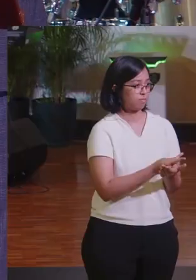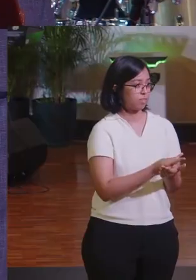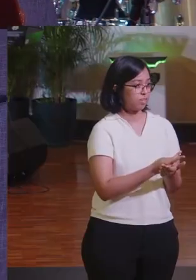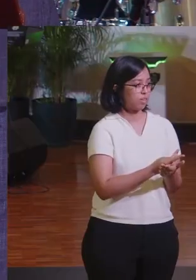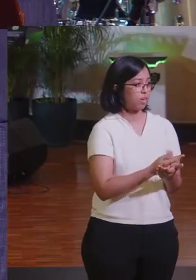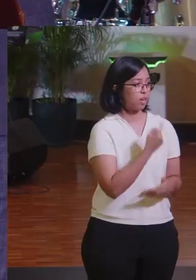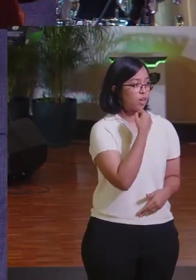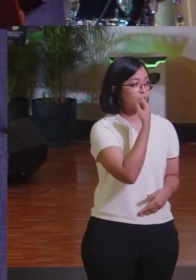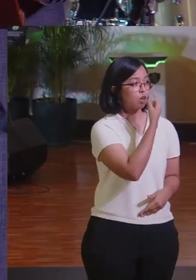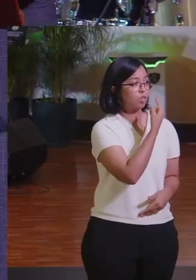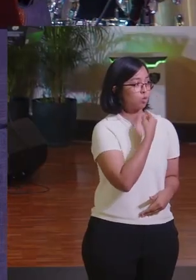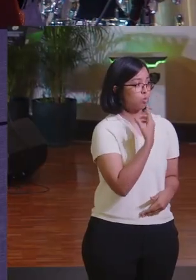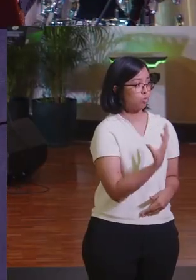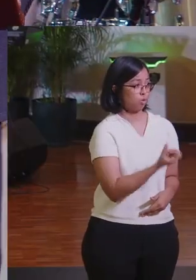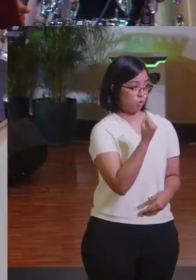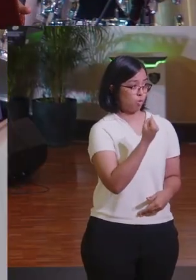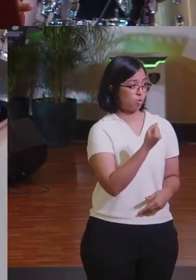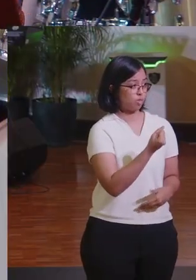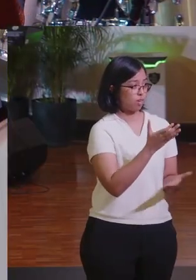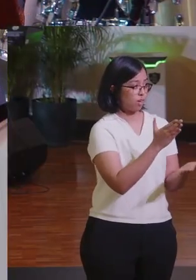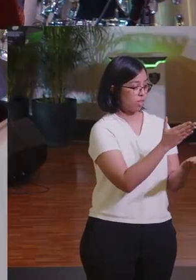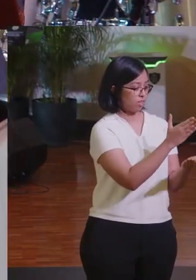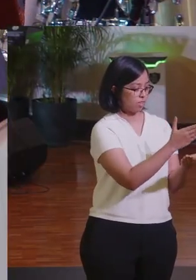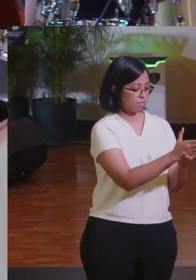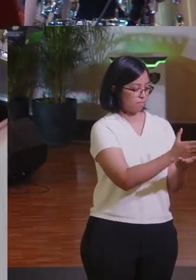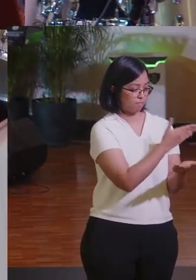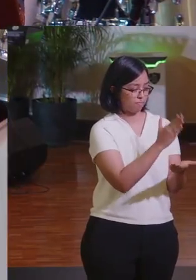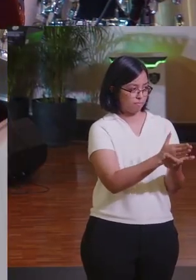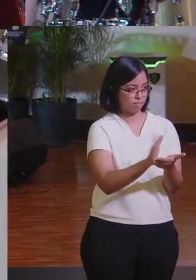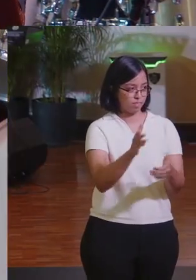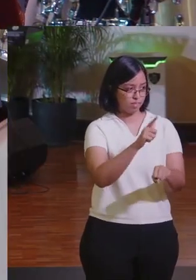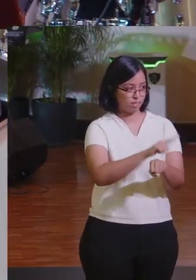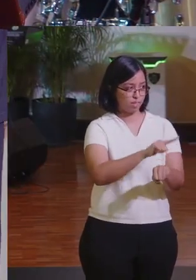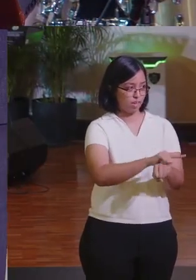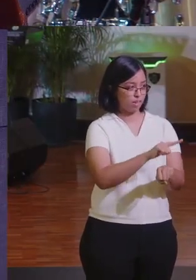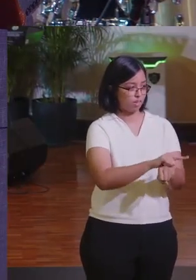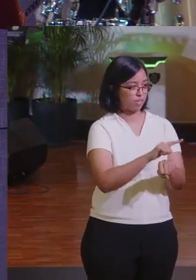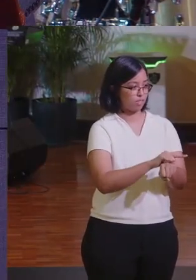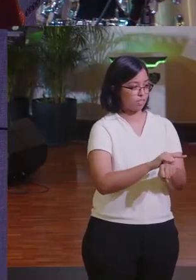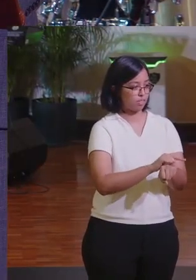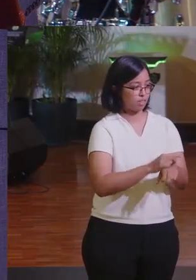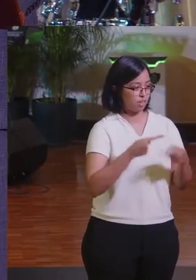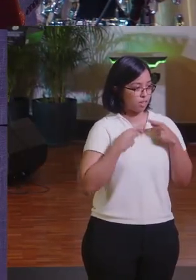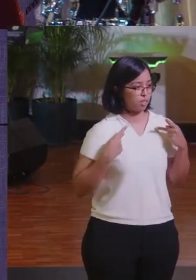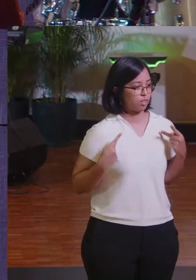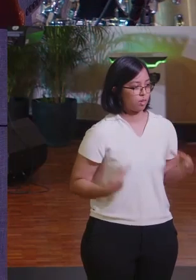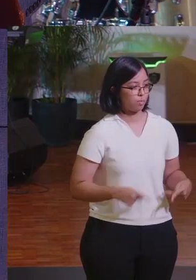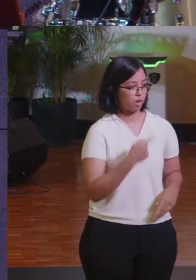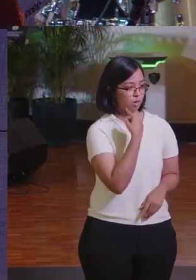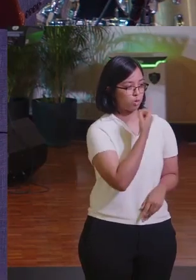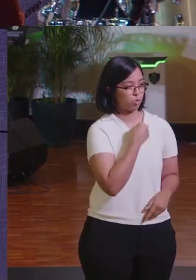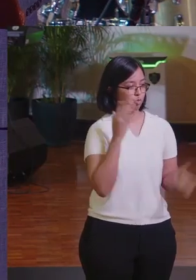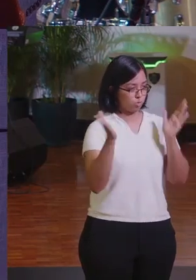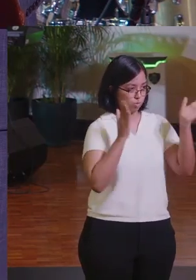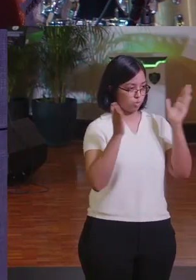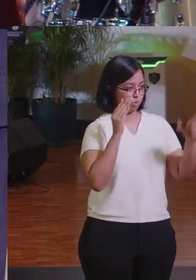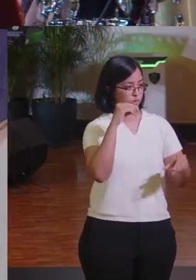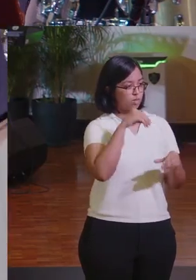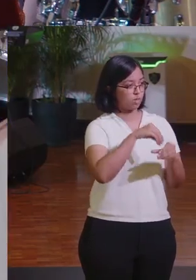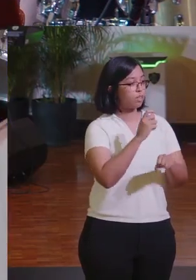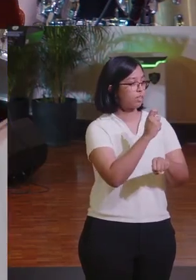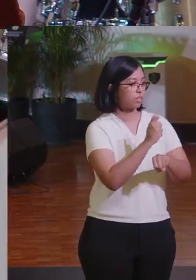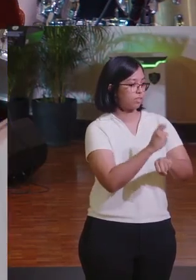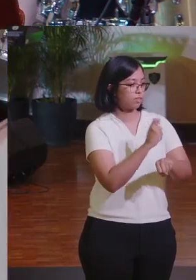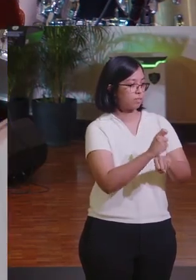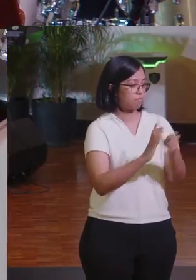lupain. Ginagamit din po yan sa mga pari. Kung sino man ang maglilingkod sa templo o sa tabernakulo,